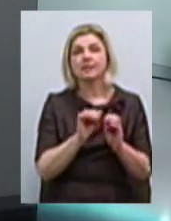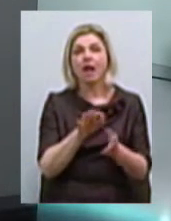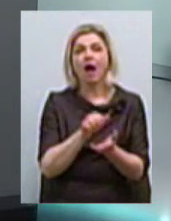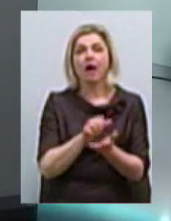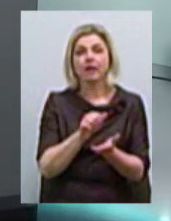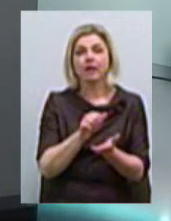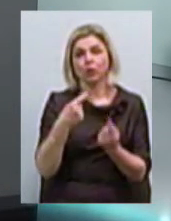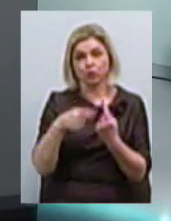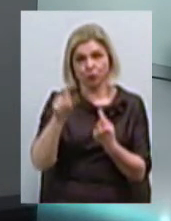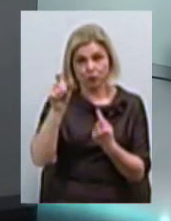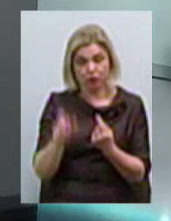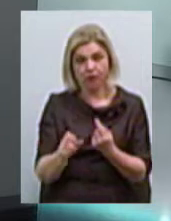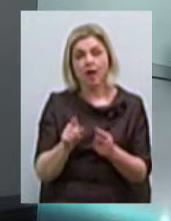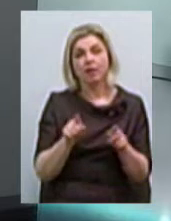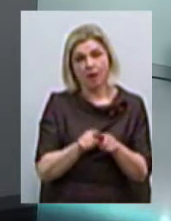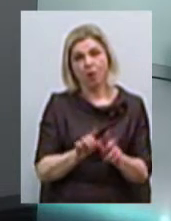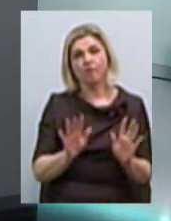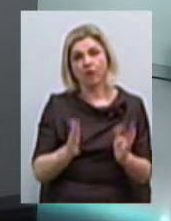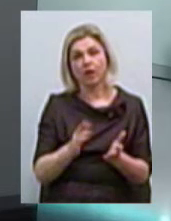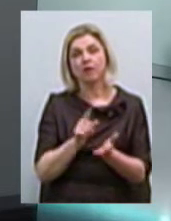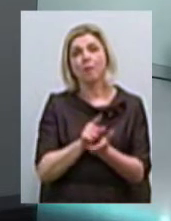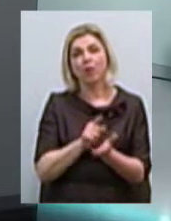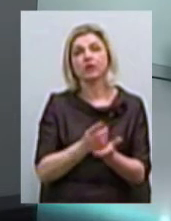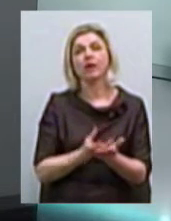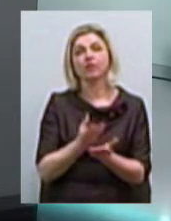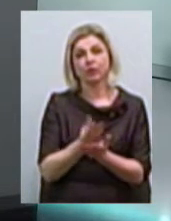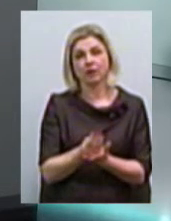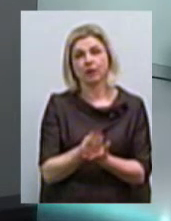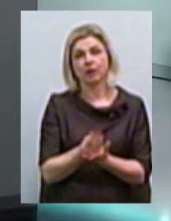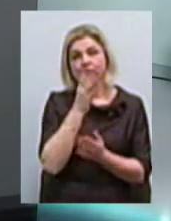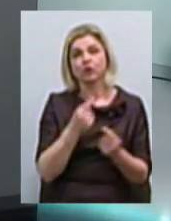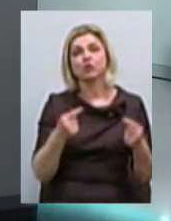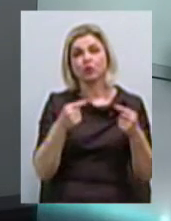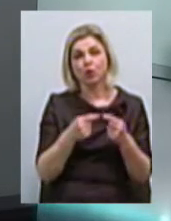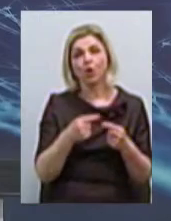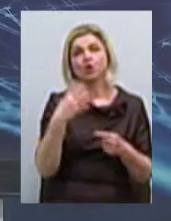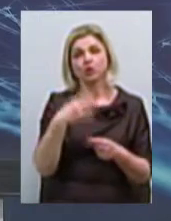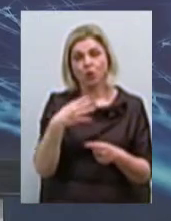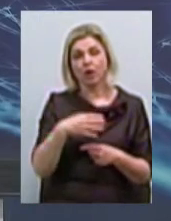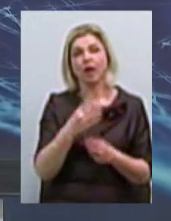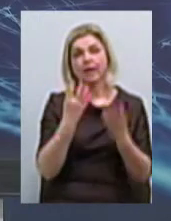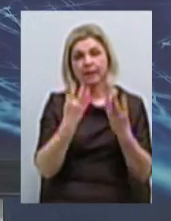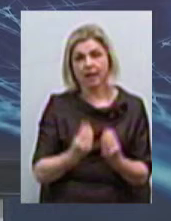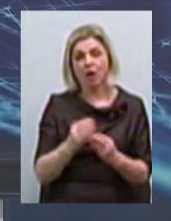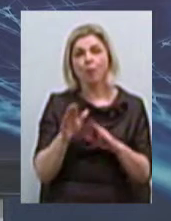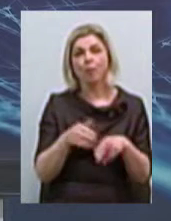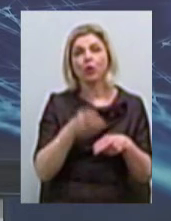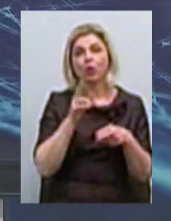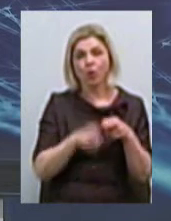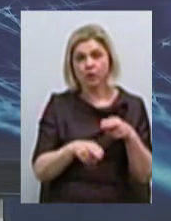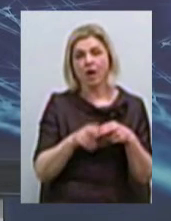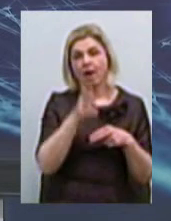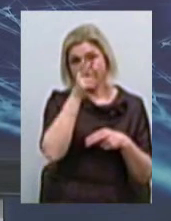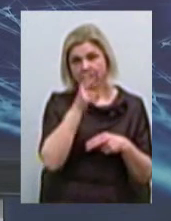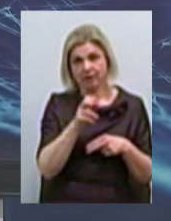фізичній особі, у такому випадку податки сплачуються в термін 40 календарних днів після закінчення звітного